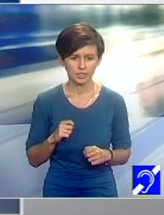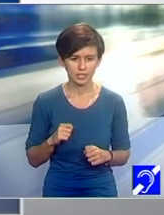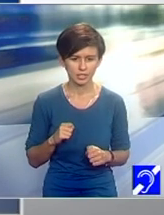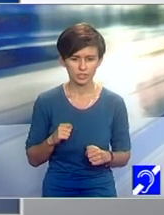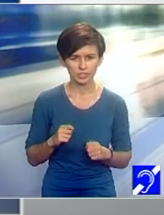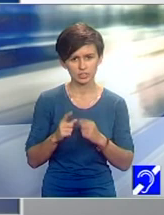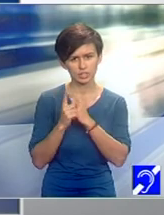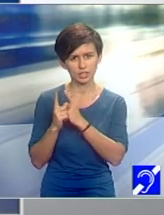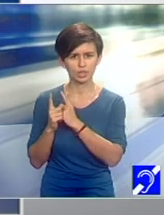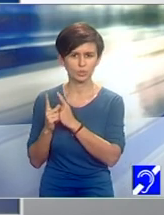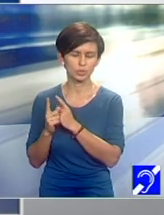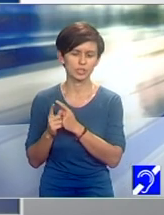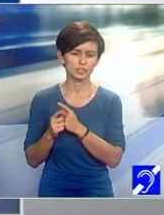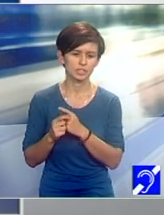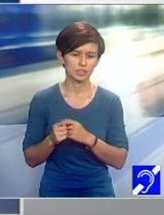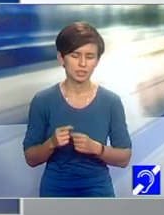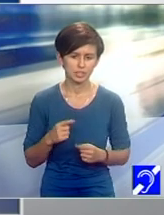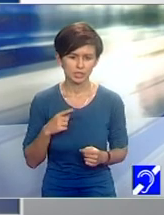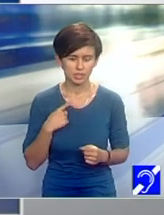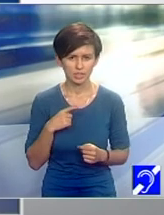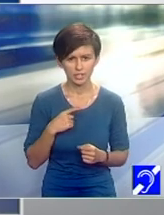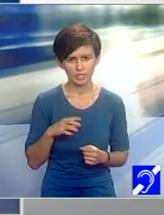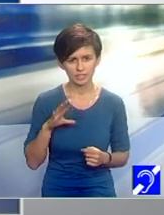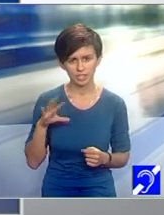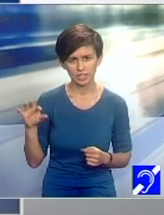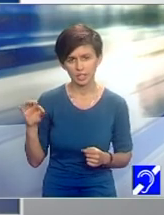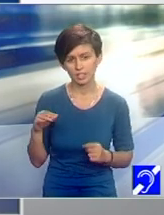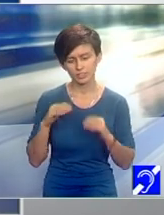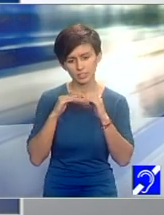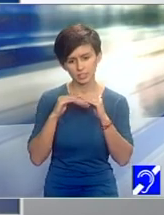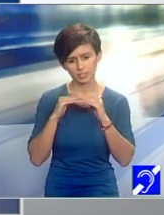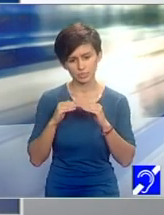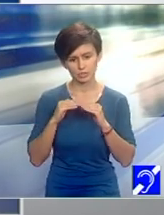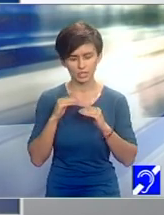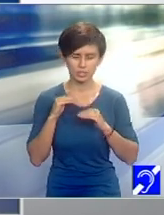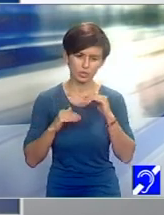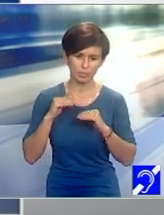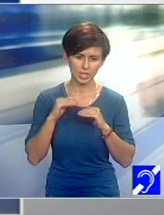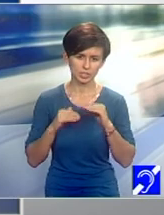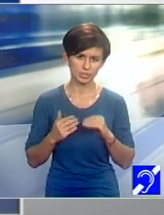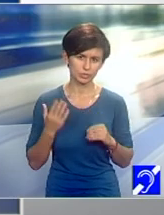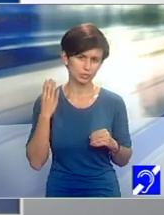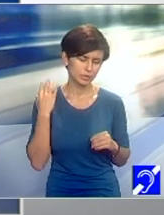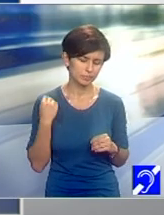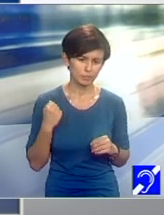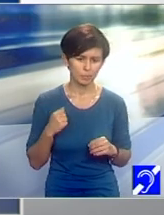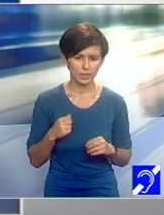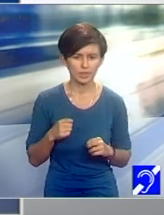așa, această specializare e un pic altfel structurată față de restul departamentelor, de restul